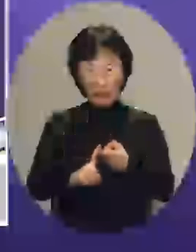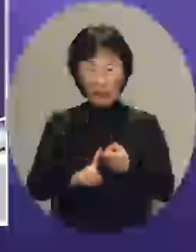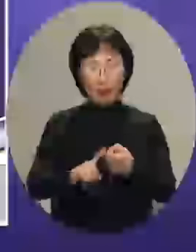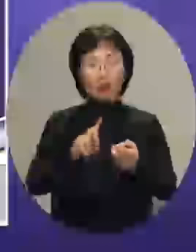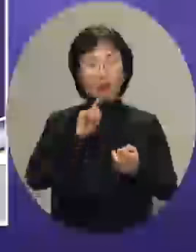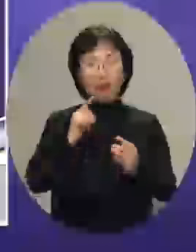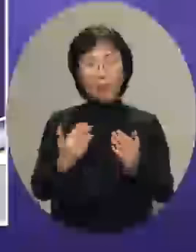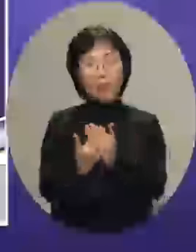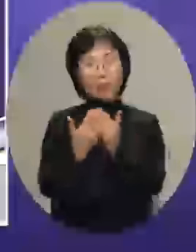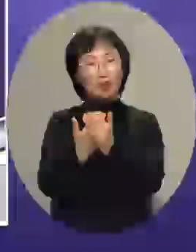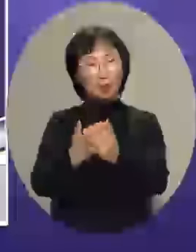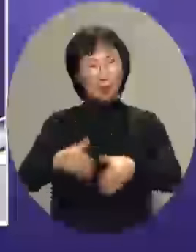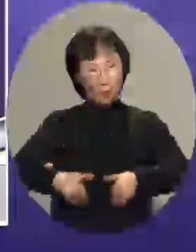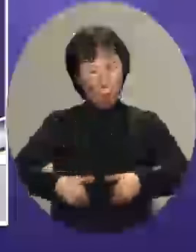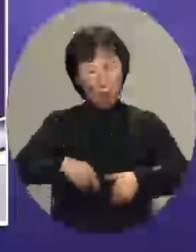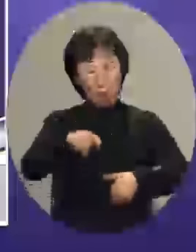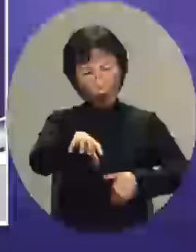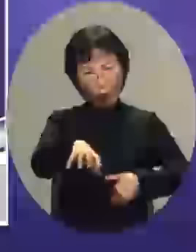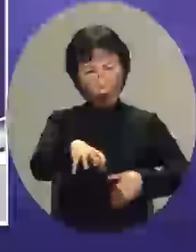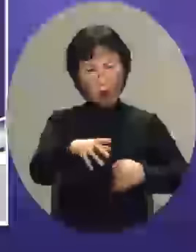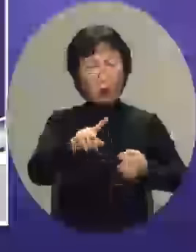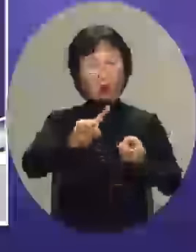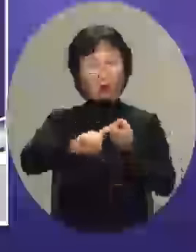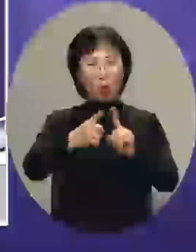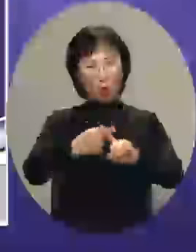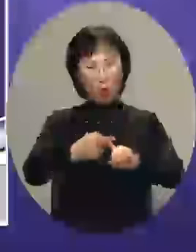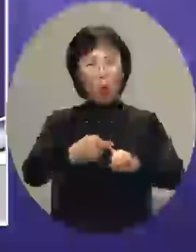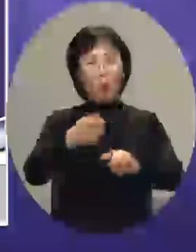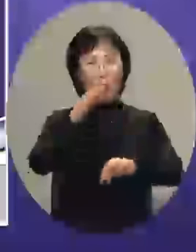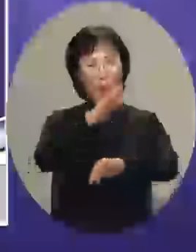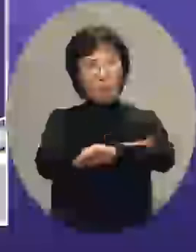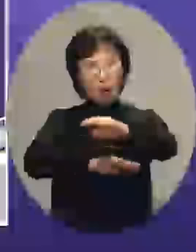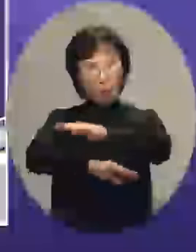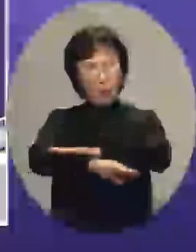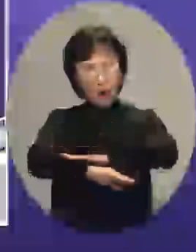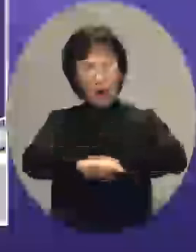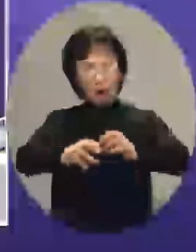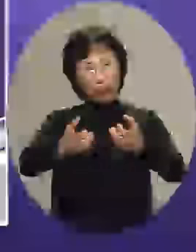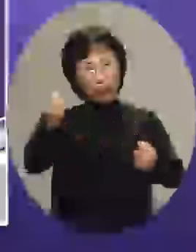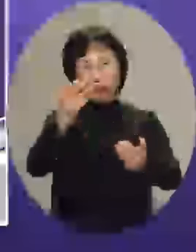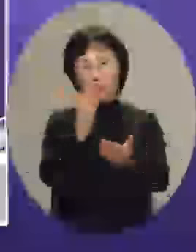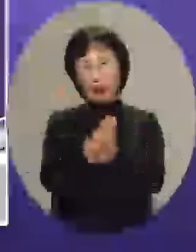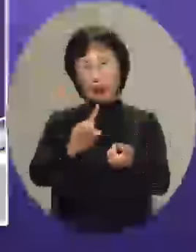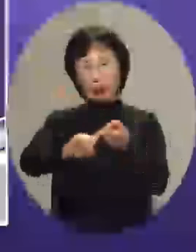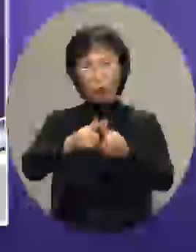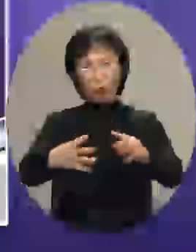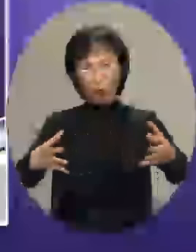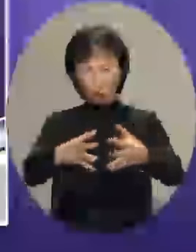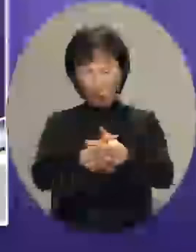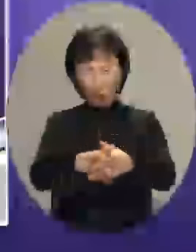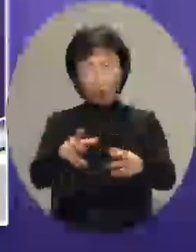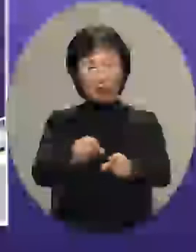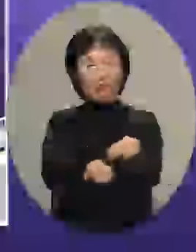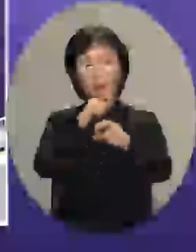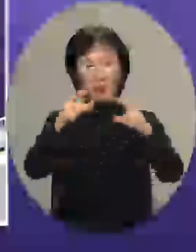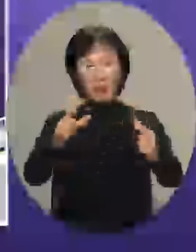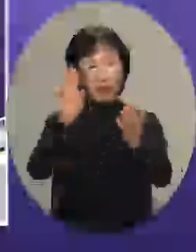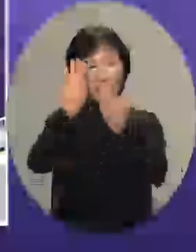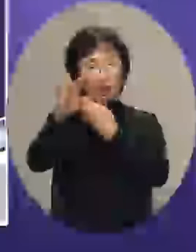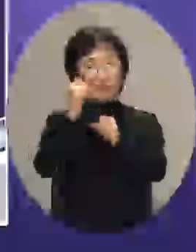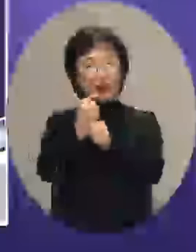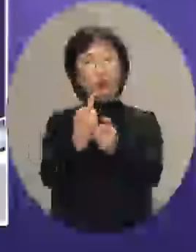있으니까 우리 좀 야당 힘을 뭉쳐가지고 제대로 한번 특별자치도의 새로운 미래를 열 수 있도록 그렇게